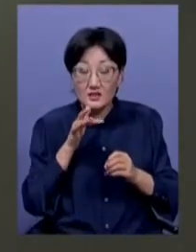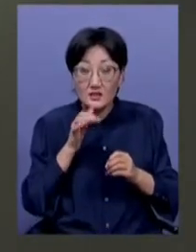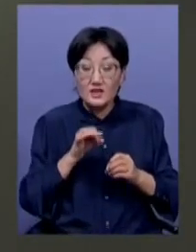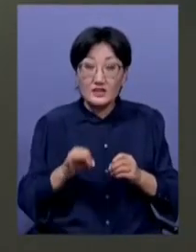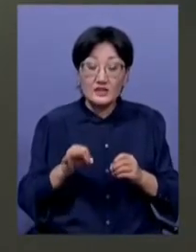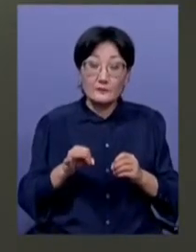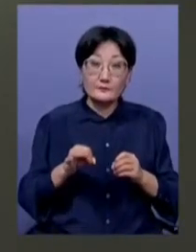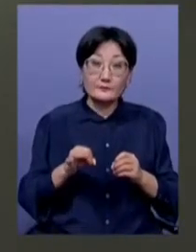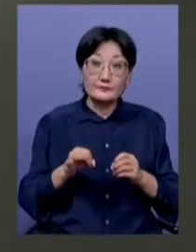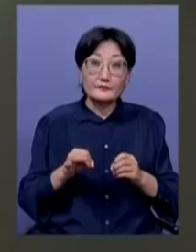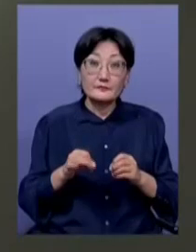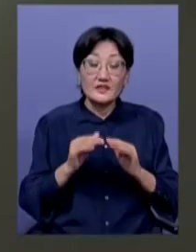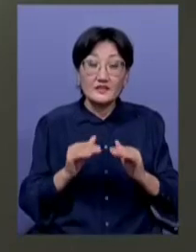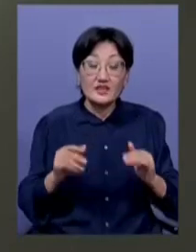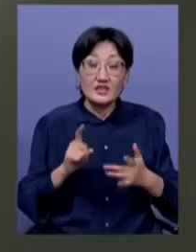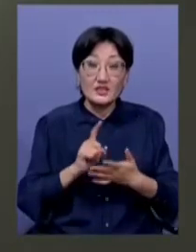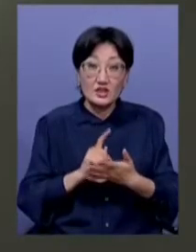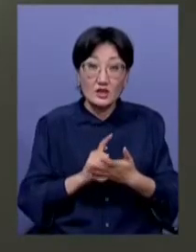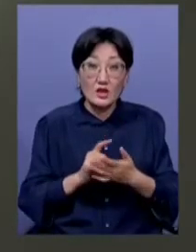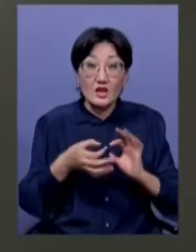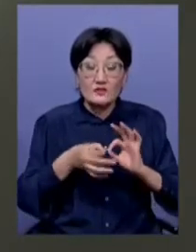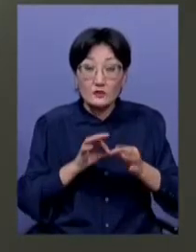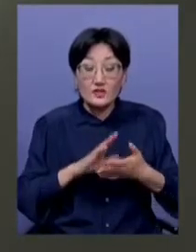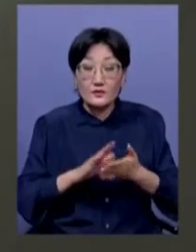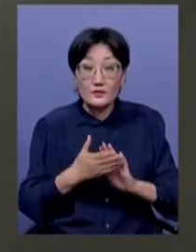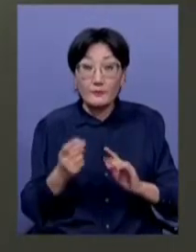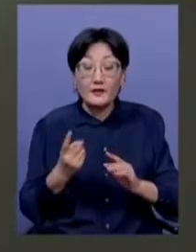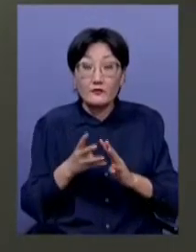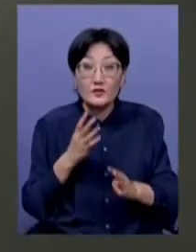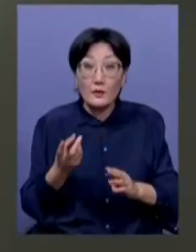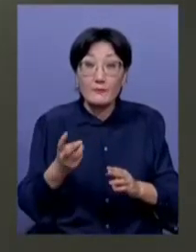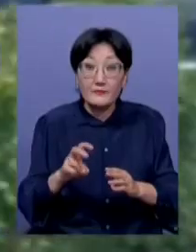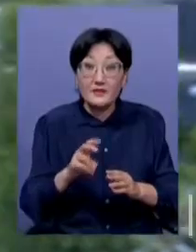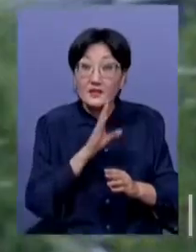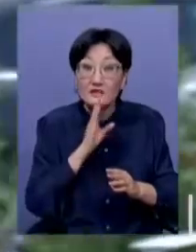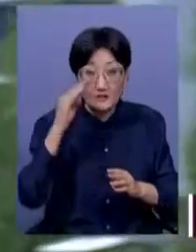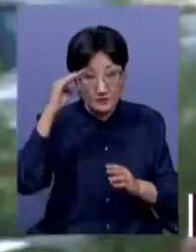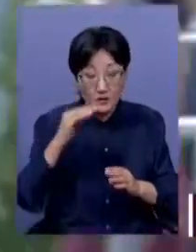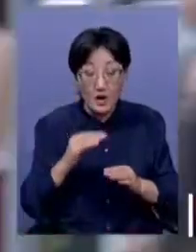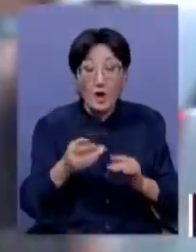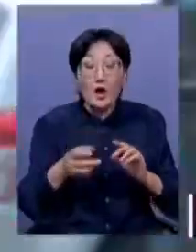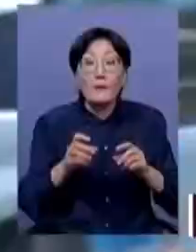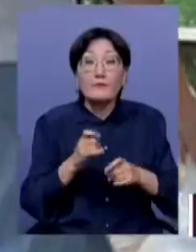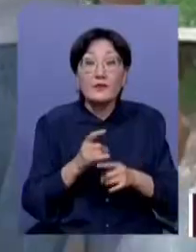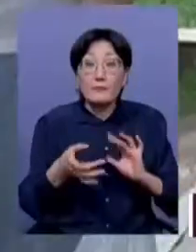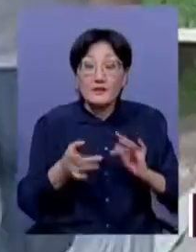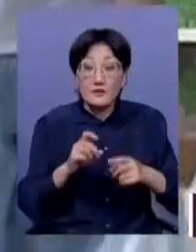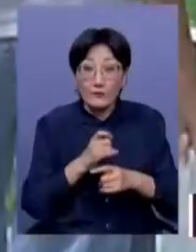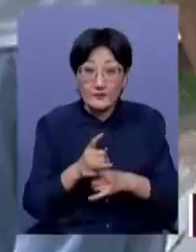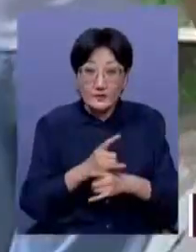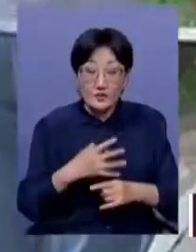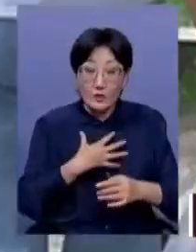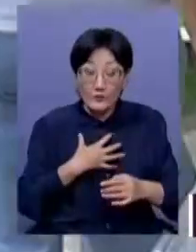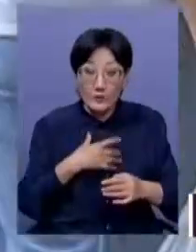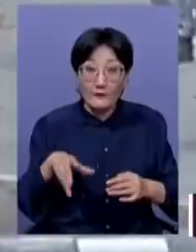И дети должны в сложной ситуации в первую очередь прийти к родителям. Тема кибербуллинга стала как никогда актуальной в связи